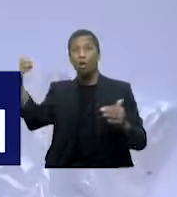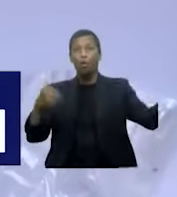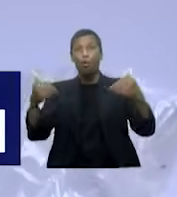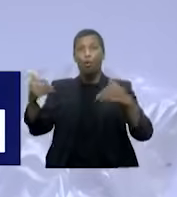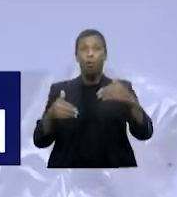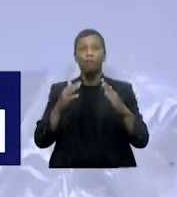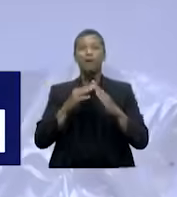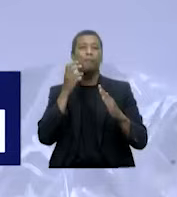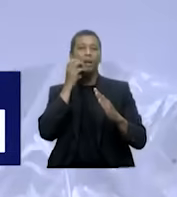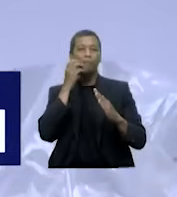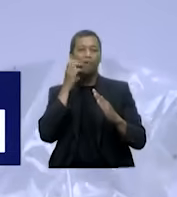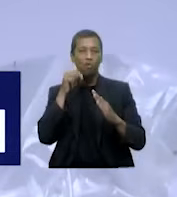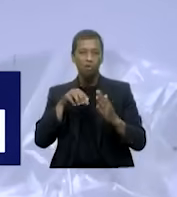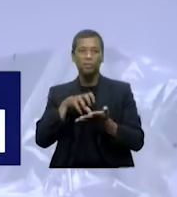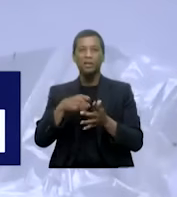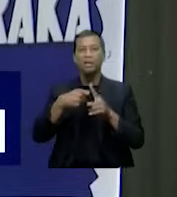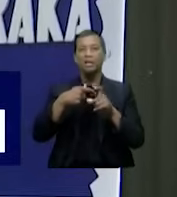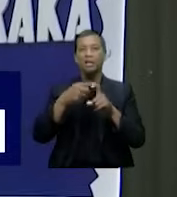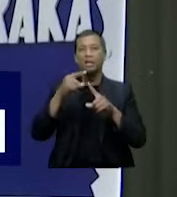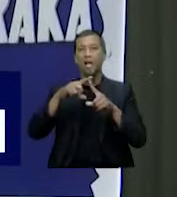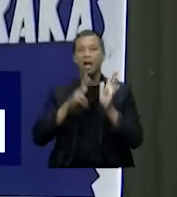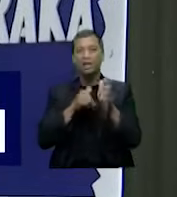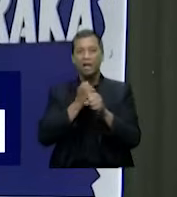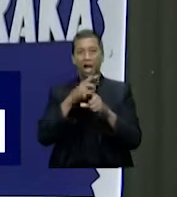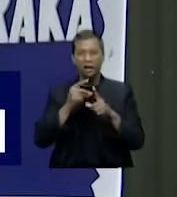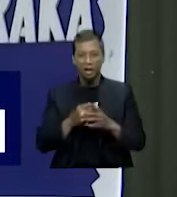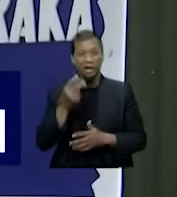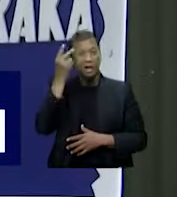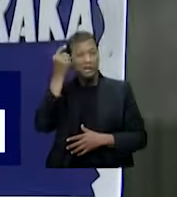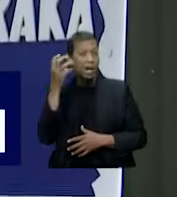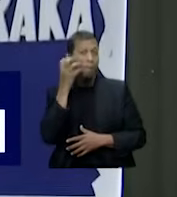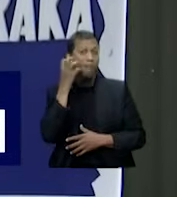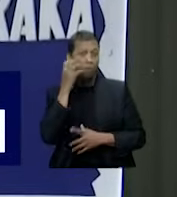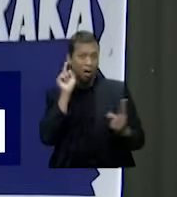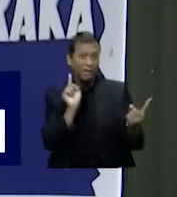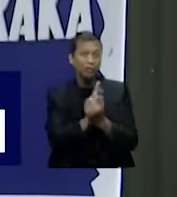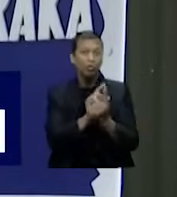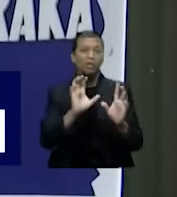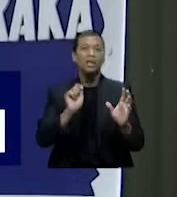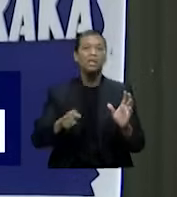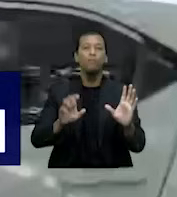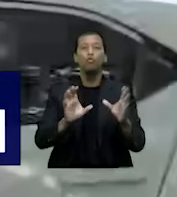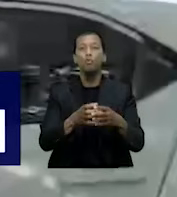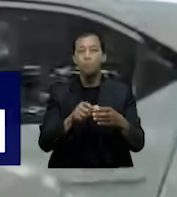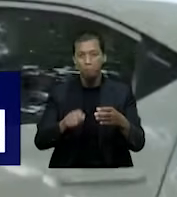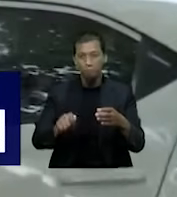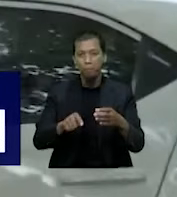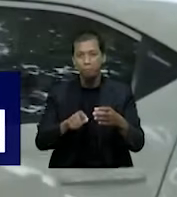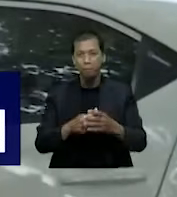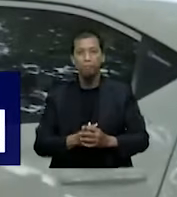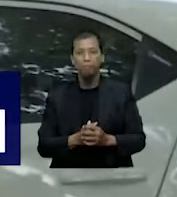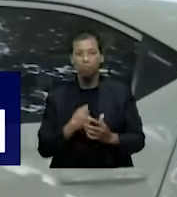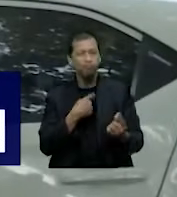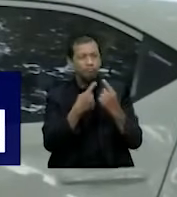Kertanegara, Jakarta Selatan. Hari ini Prabowo rencananya akan bertemu tim hukum TKN Prabowo Gibran di rumah Kertanegara. Pertemuan diduga